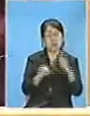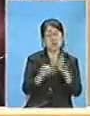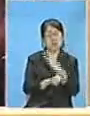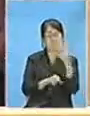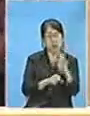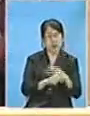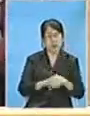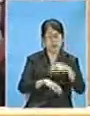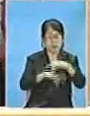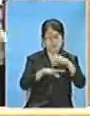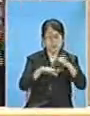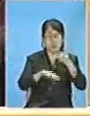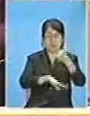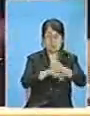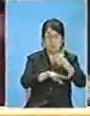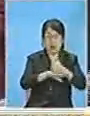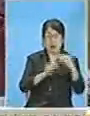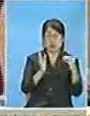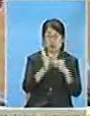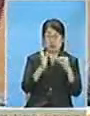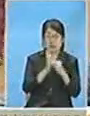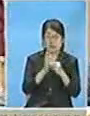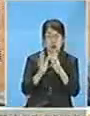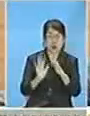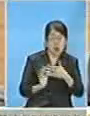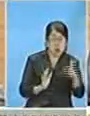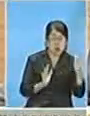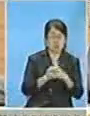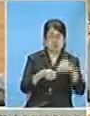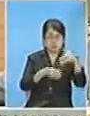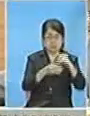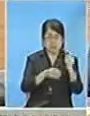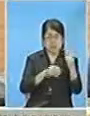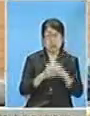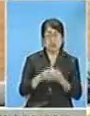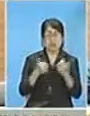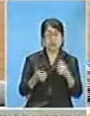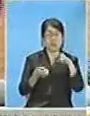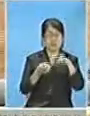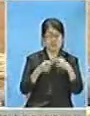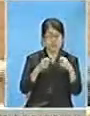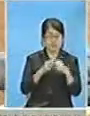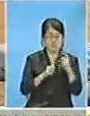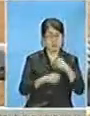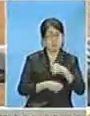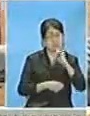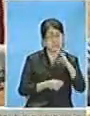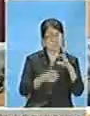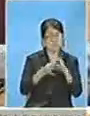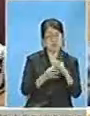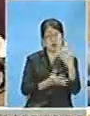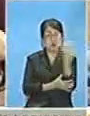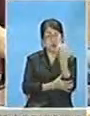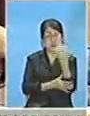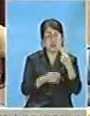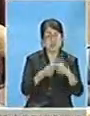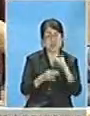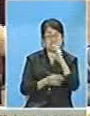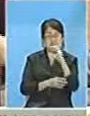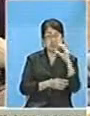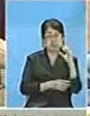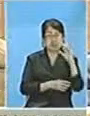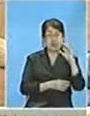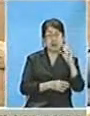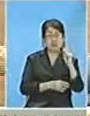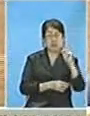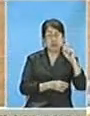พราะฉะนั้นประเด็นที่เกิดขึ้นในขณะนี้ผมเรียนท่านว่าไม่ว่าจะมีเรื่องของ CCTV ดัมมี่หรือ